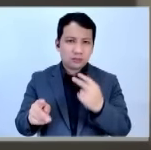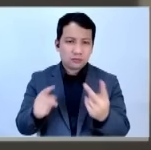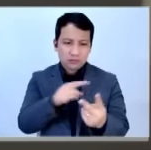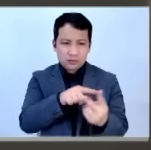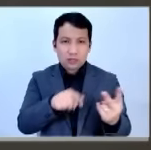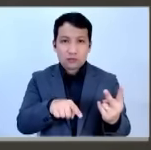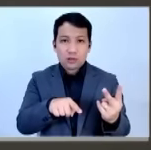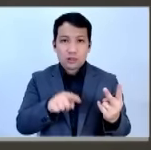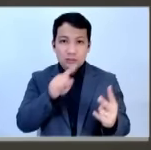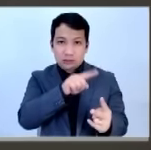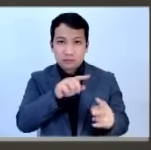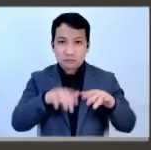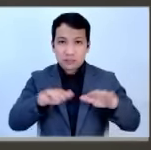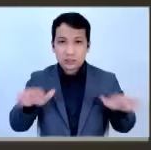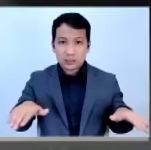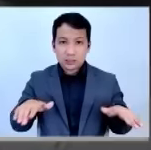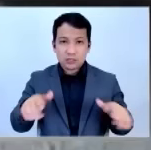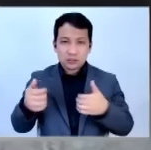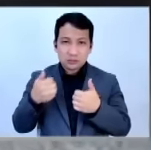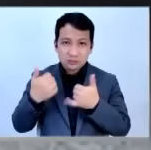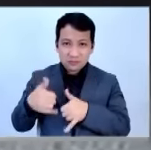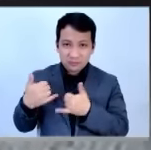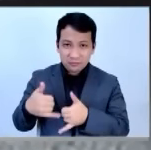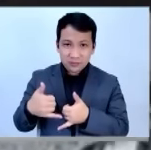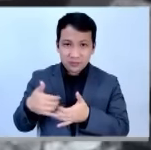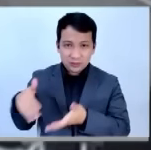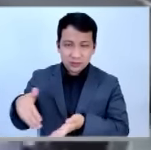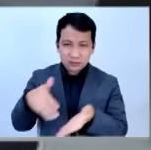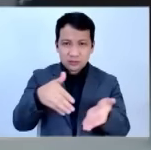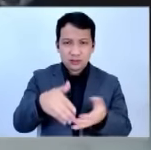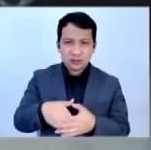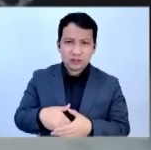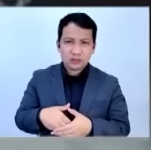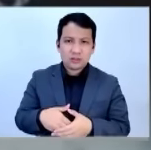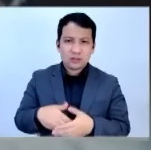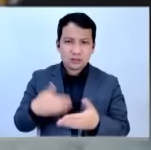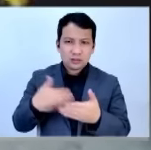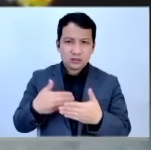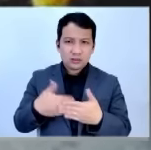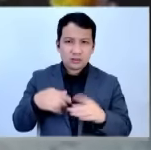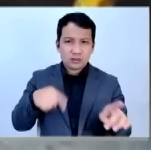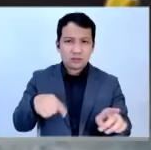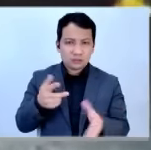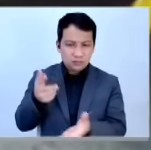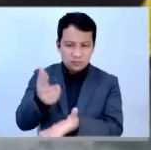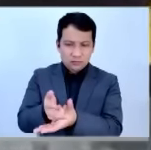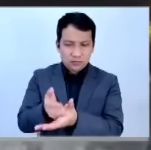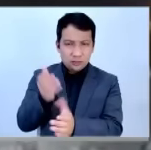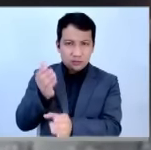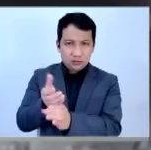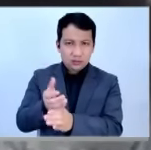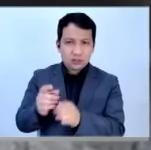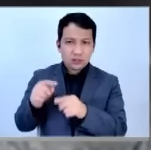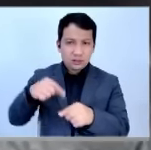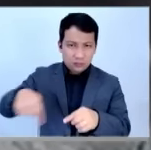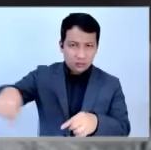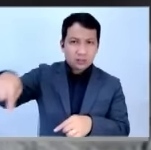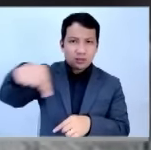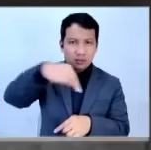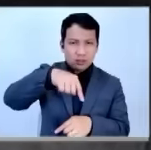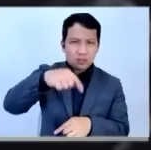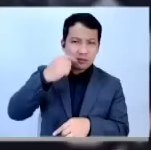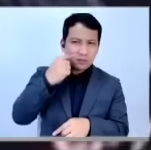na nagtatakbuhan sa tabing kalsada. Ilang saglit pa, nilapitan nila ang isang nakaparadang kotse. Umikot sila sa kabilang bahagi ng